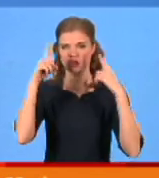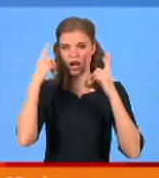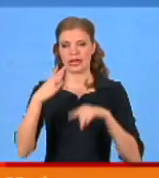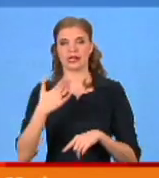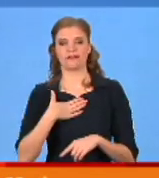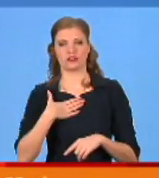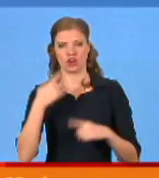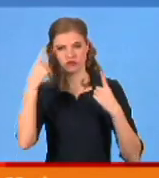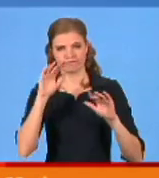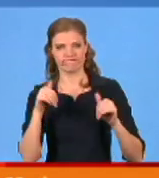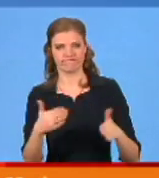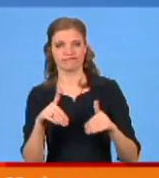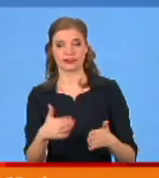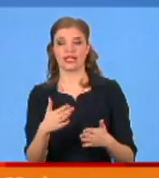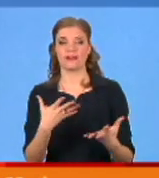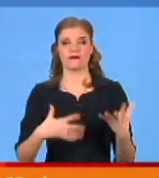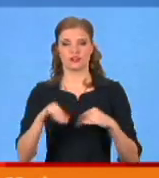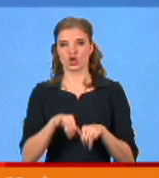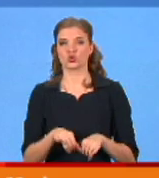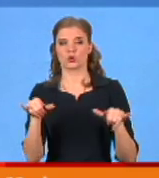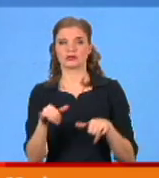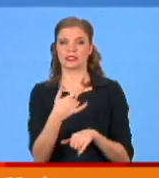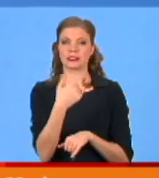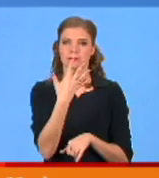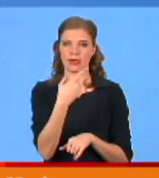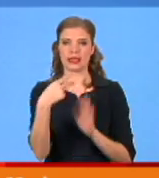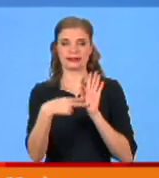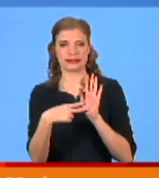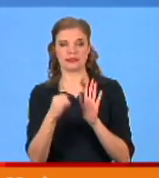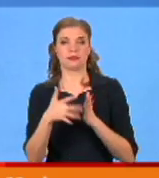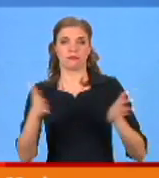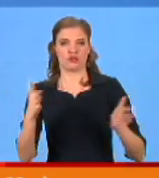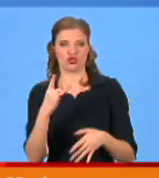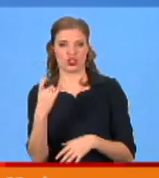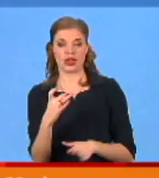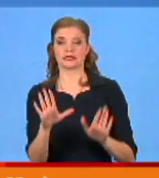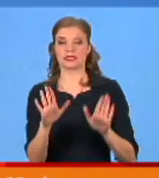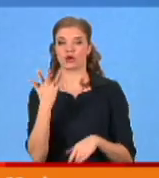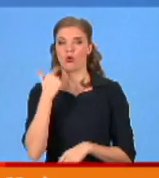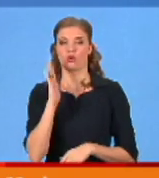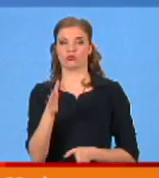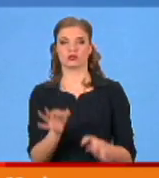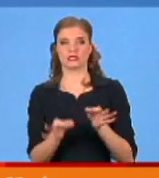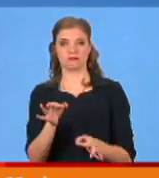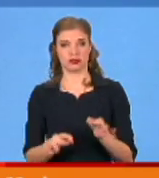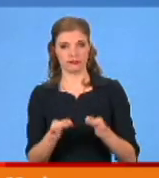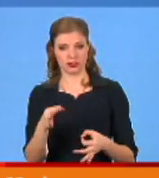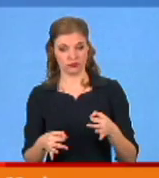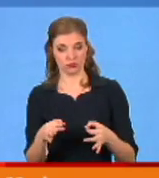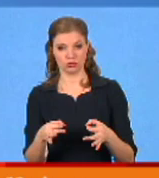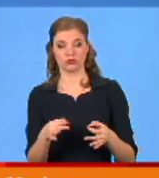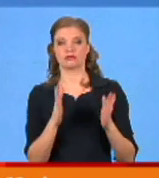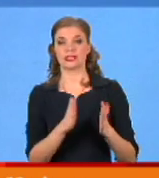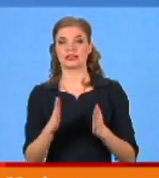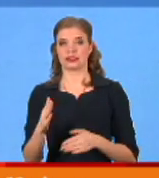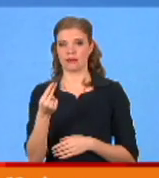Наші інновації і вся власність зростуть в ціні в 5-7 і більше разів. Тільки коли буде справедливий суд,